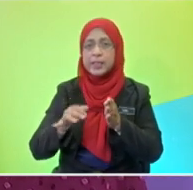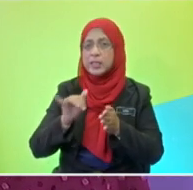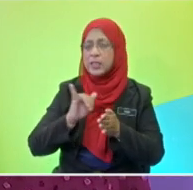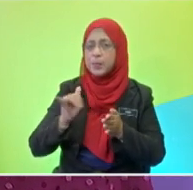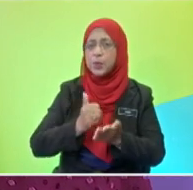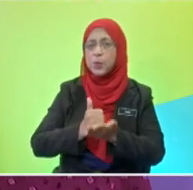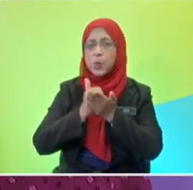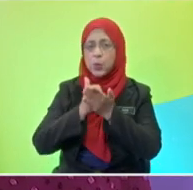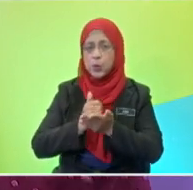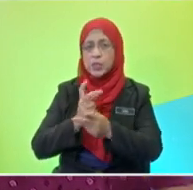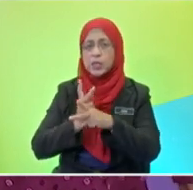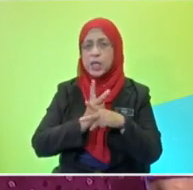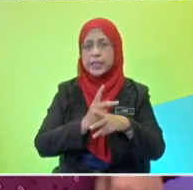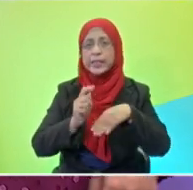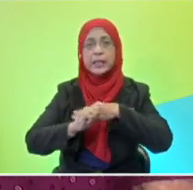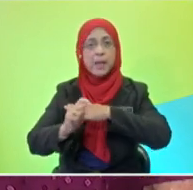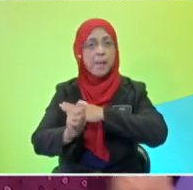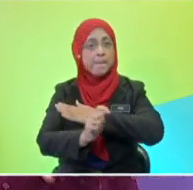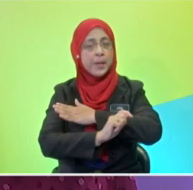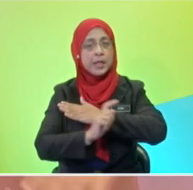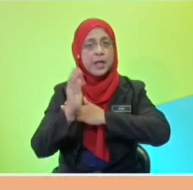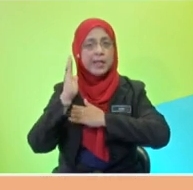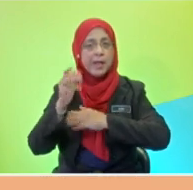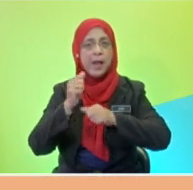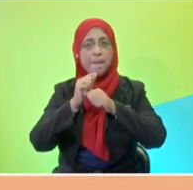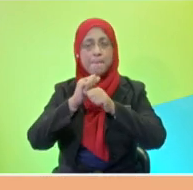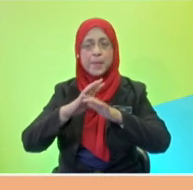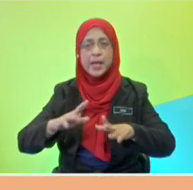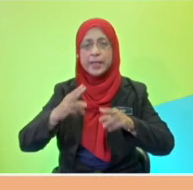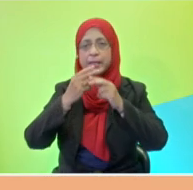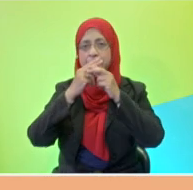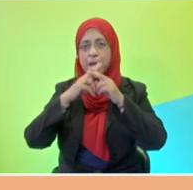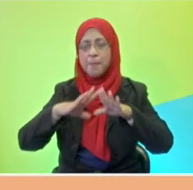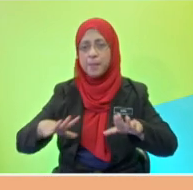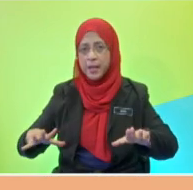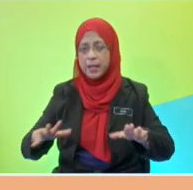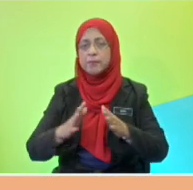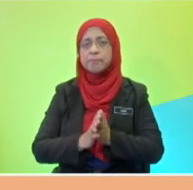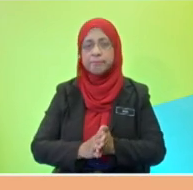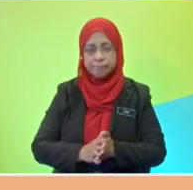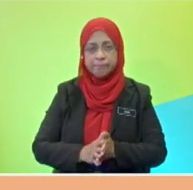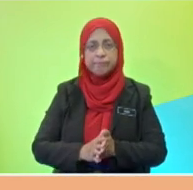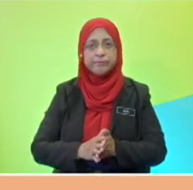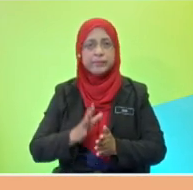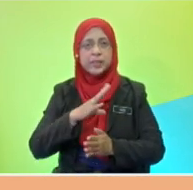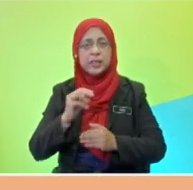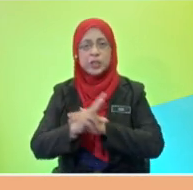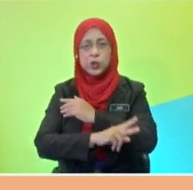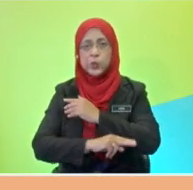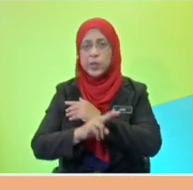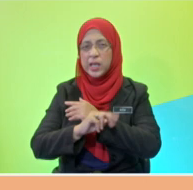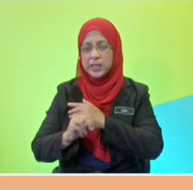Insyaallah taman itu akan damai daharmoni jauh daripada gangguan casempakkan dan kecurian kemudian